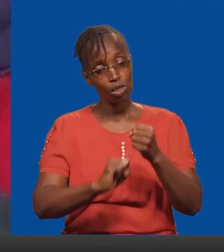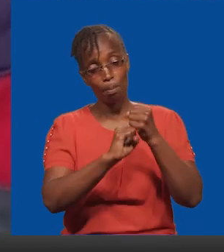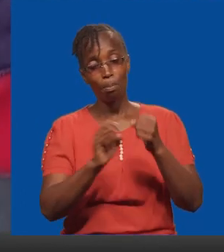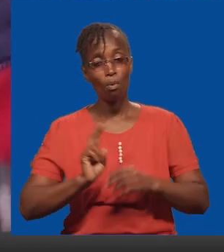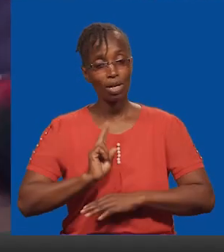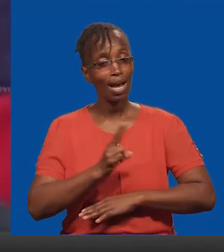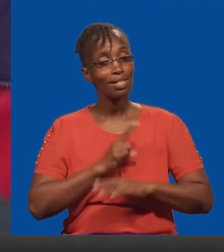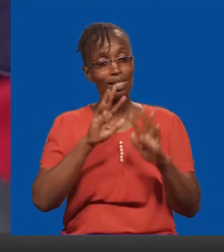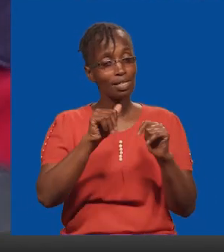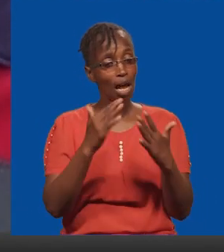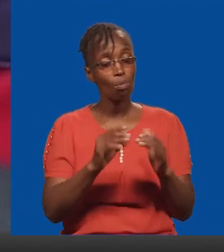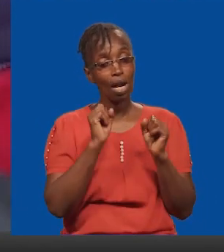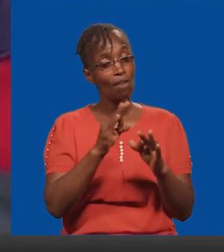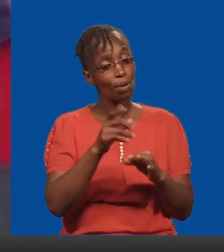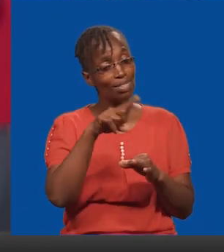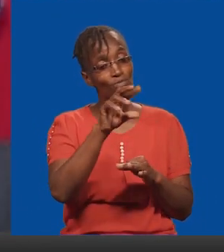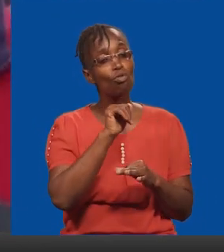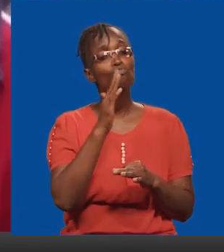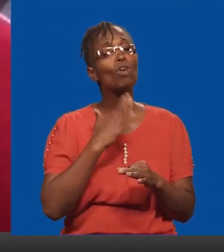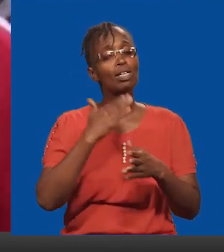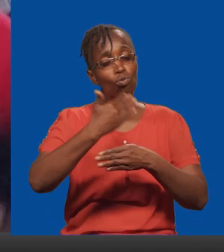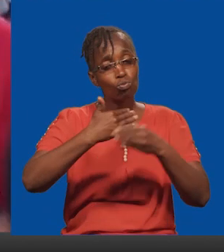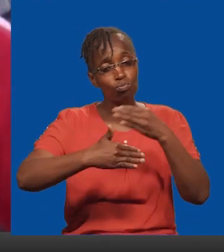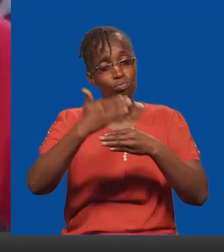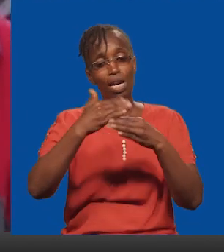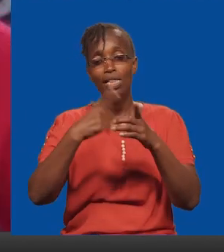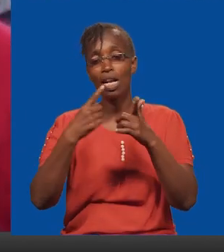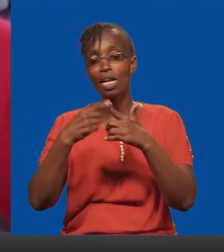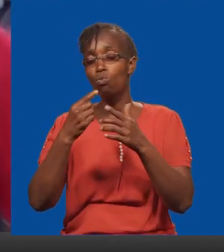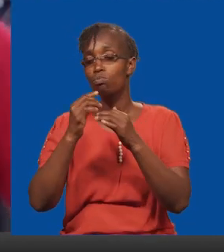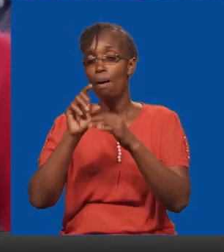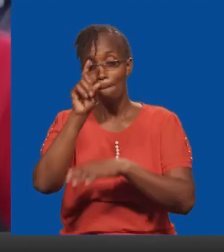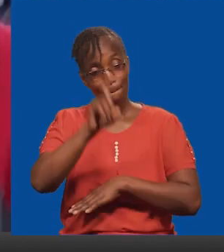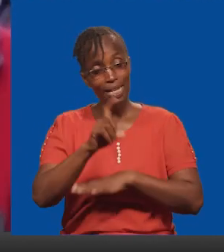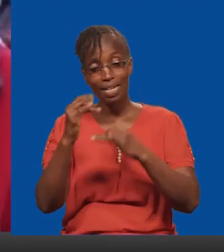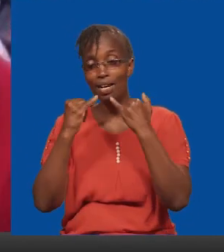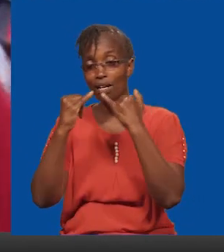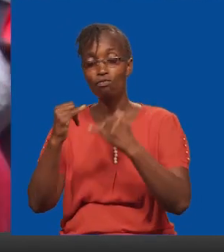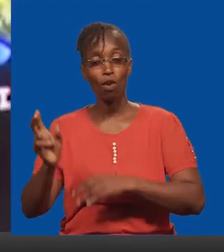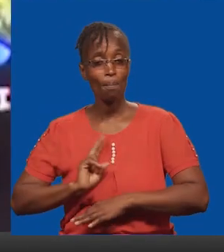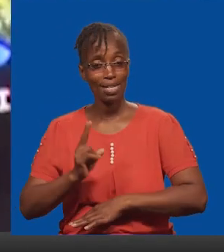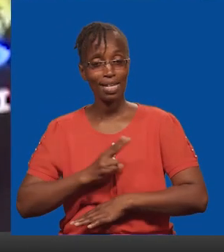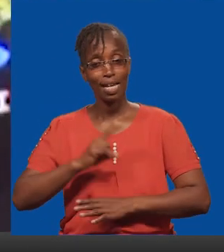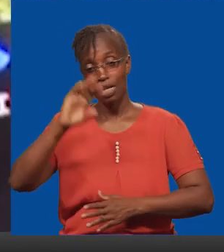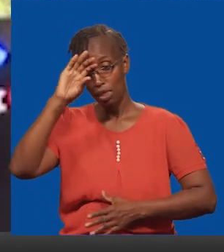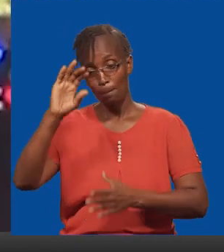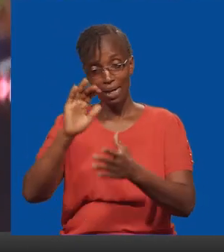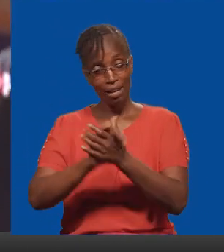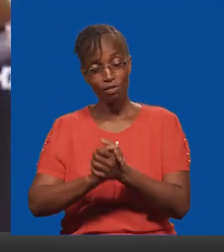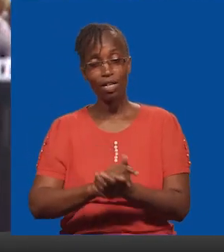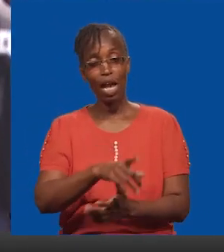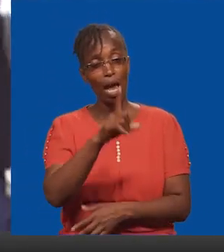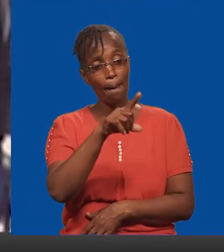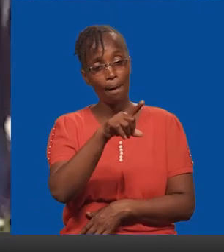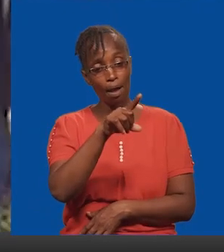hiyo barabara ni mzuri na kila kitu inapita kwa barabara. Na kama mtu hataki barabara, atuambie tunadai anataka apite watu. Inadaiwa